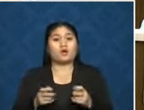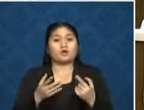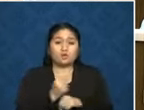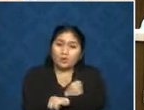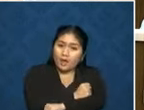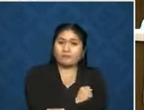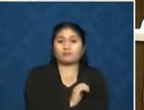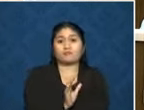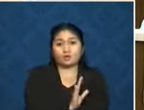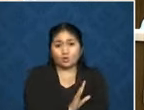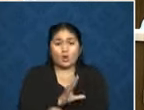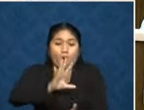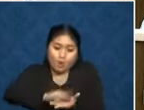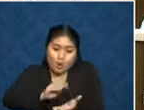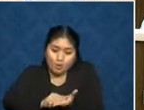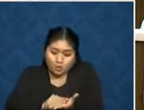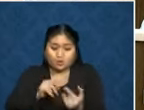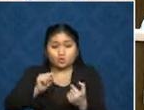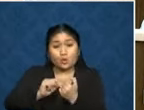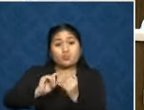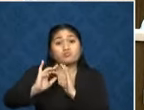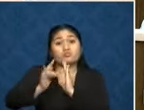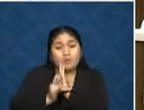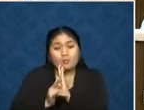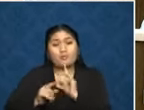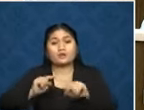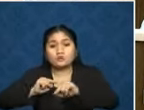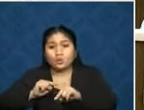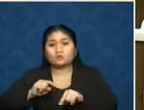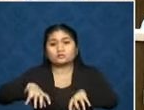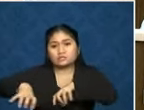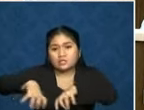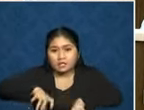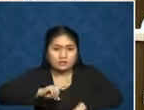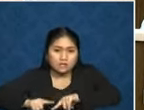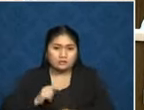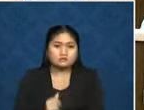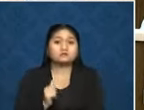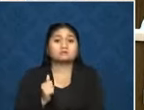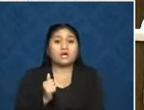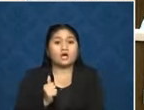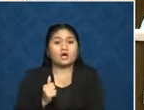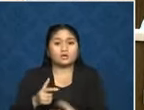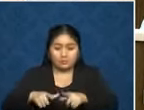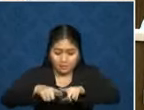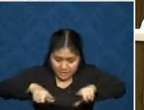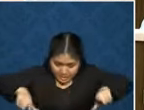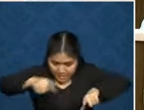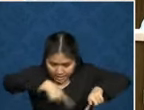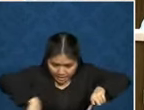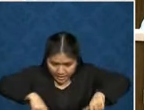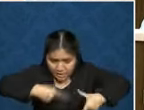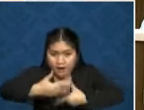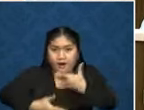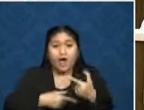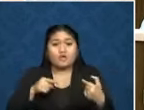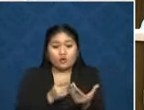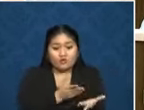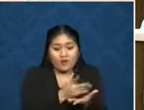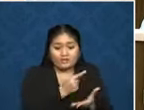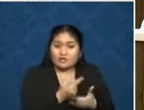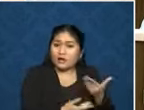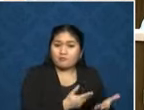บข้อมูลอิเล็กทรอนิกส์มาแทนการบริหารจัดการโดยคนการขายที่ไม่ต้องใช้ฝ่ายการตลาด